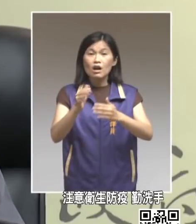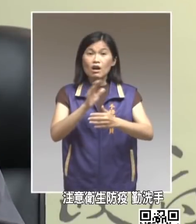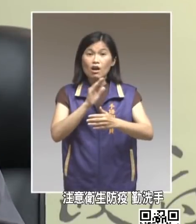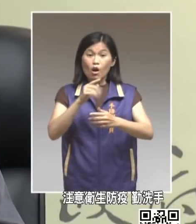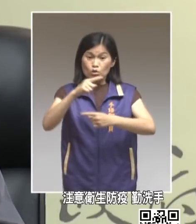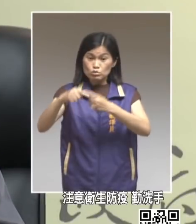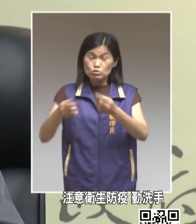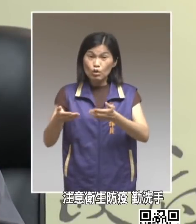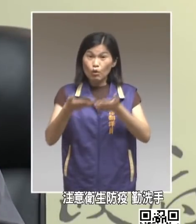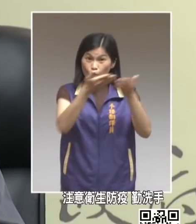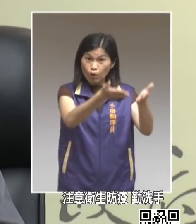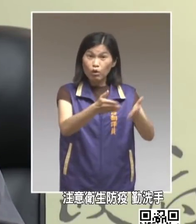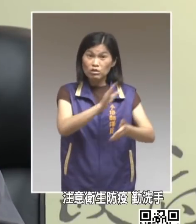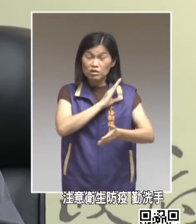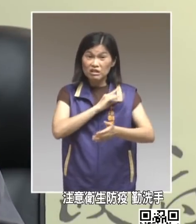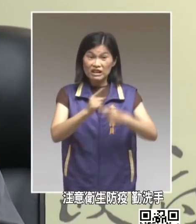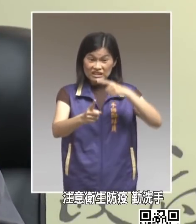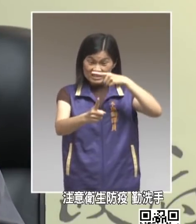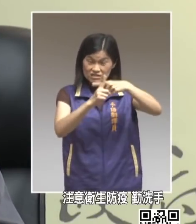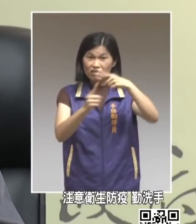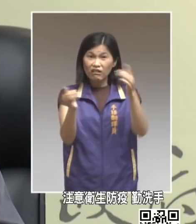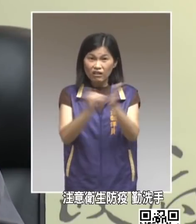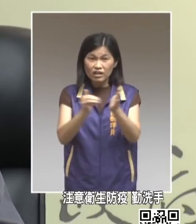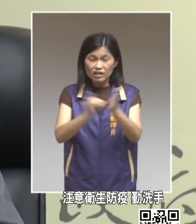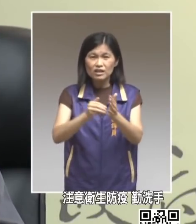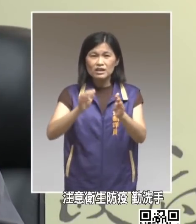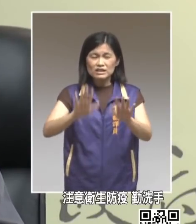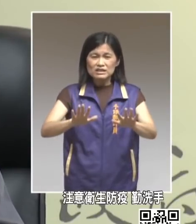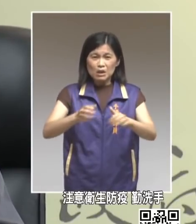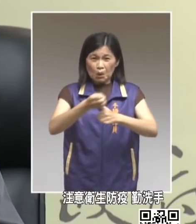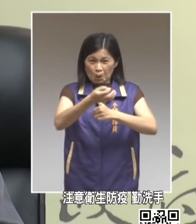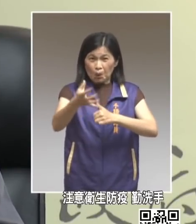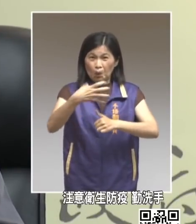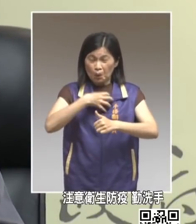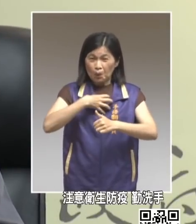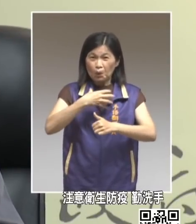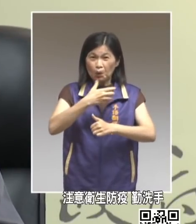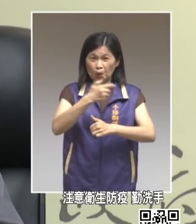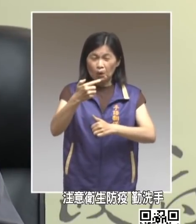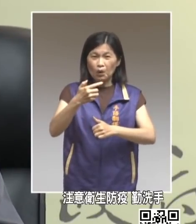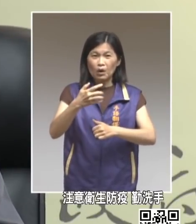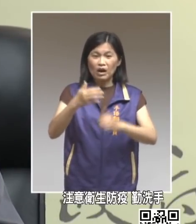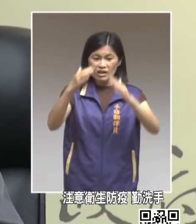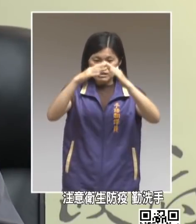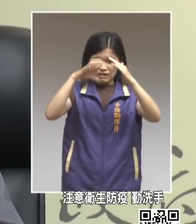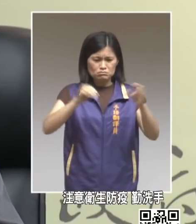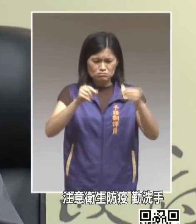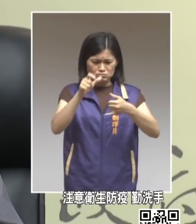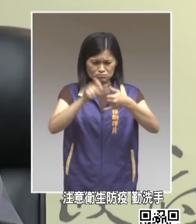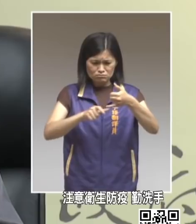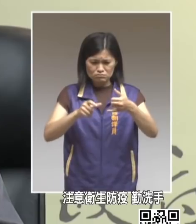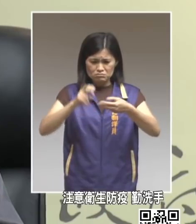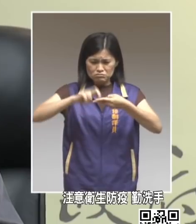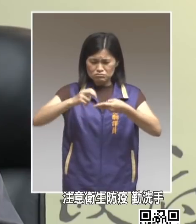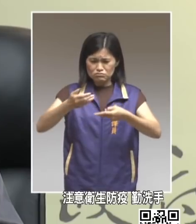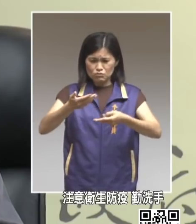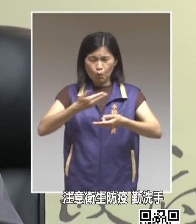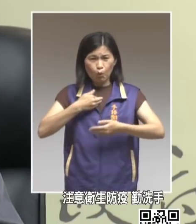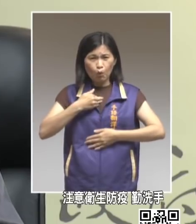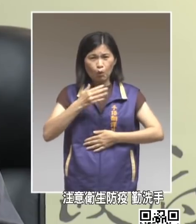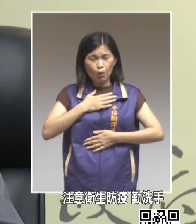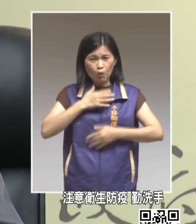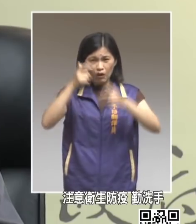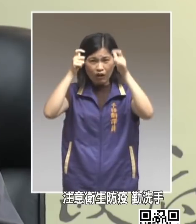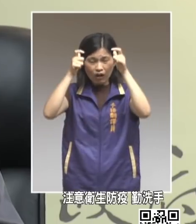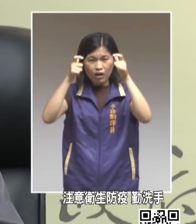为他是确诊个案，因为他现在感染当中，因为他现在居隔在自己的家里面。如果当地